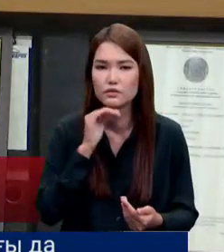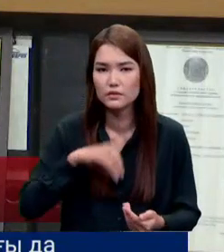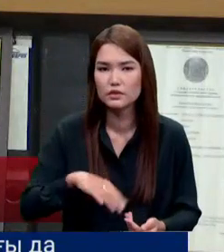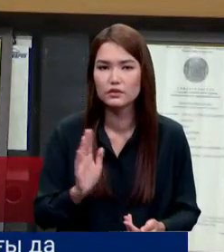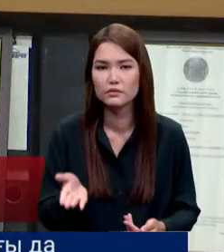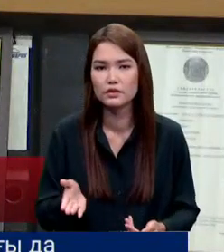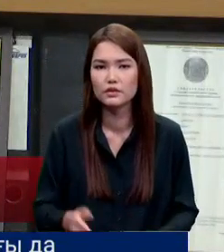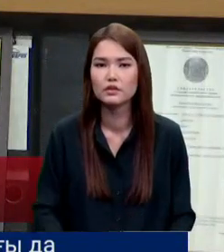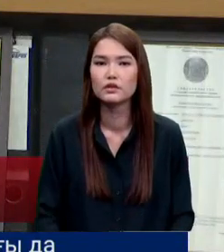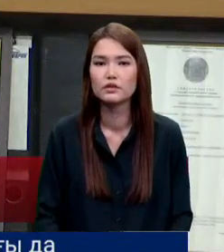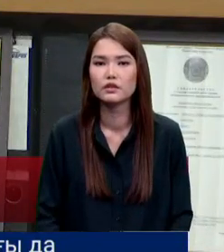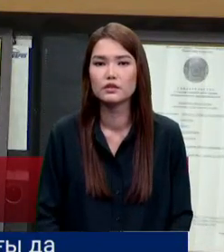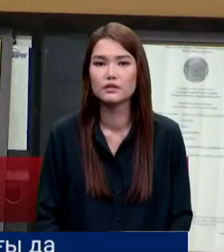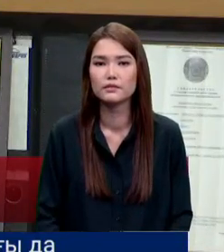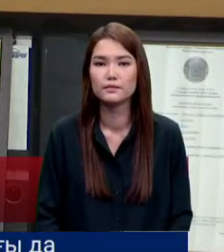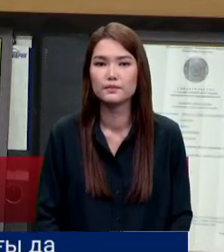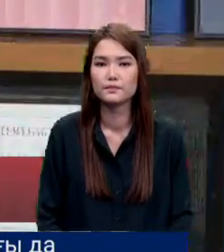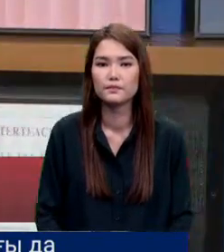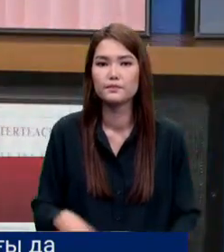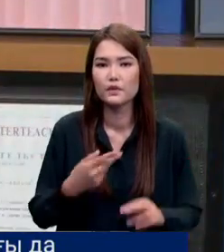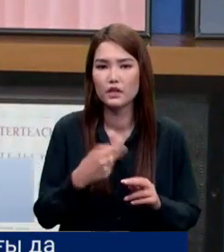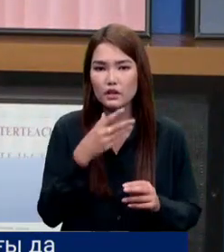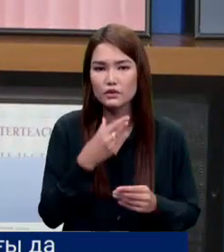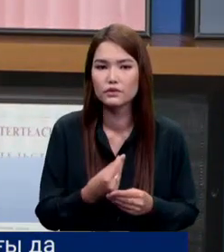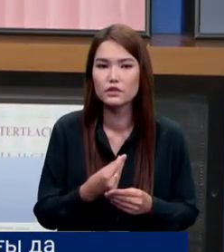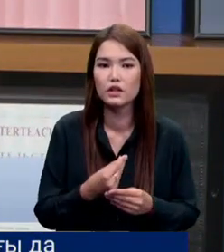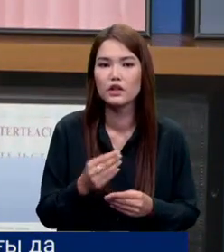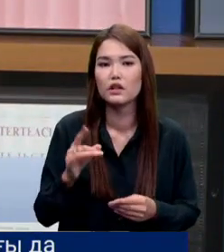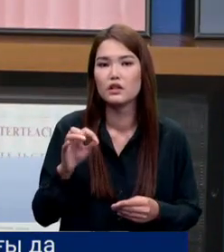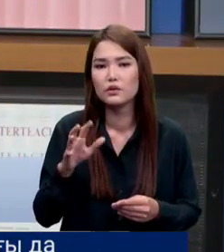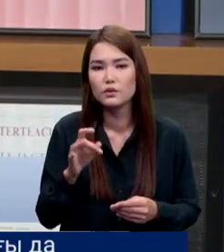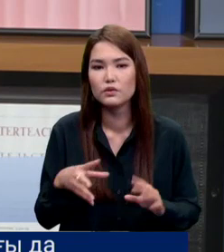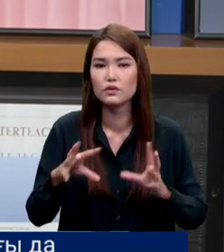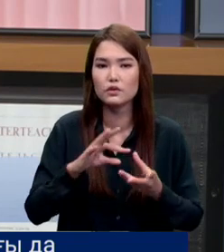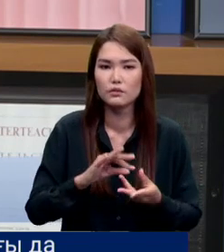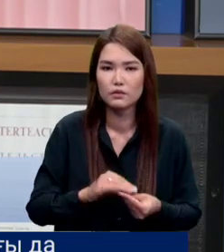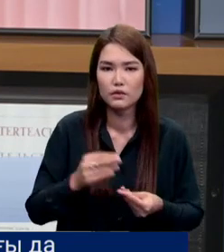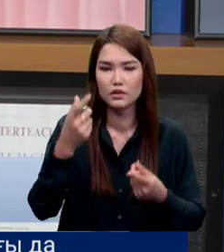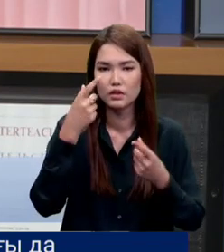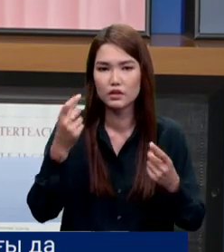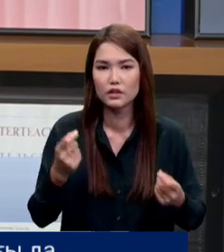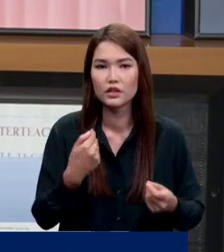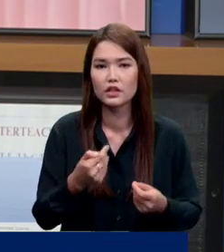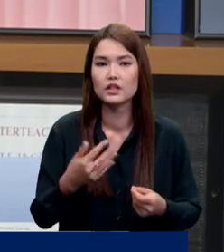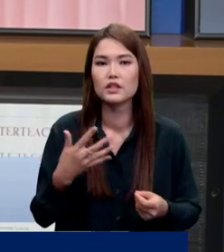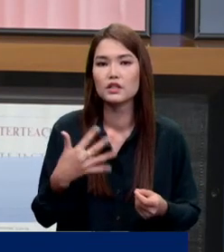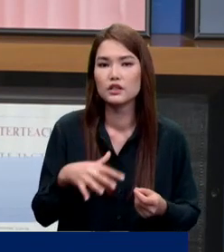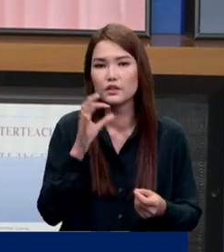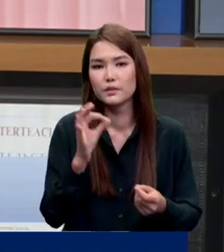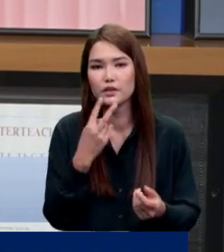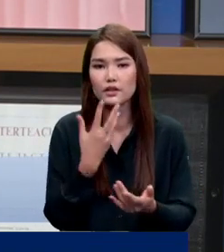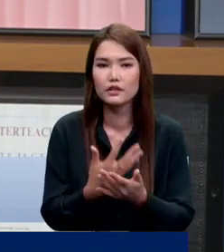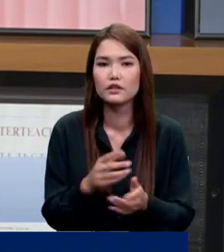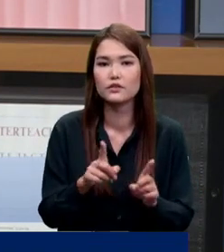нас вот энергетиков не хватает хороших, производственников. Энергетиктер жетіспейді, өндірісте жұмыс істейтін мамандар аз. Қазір